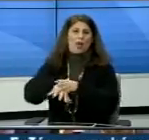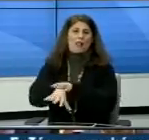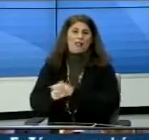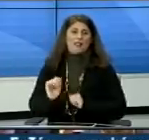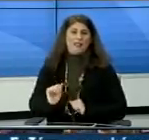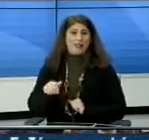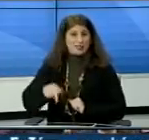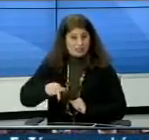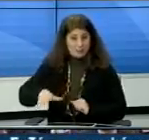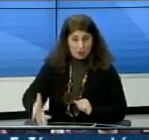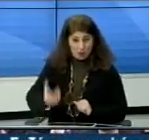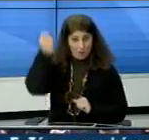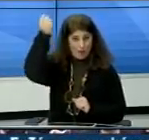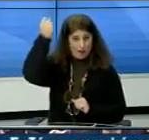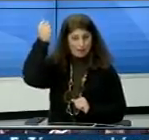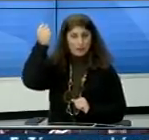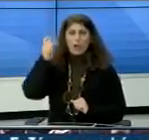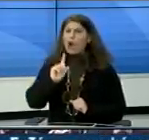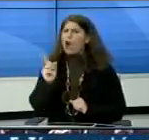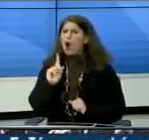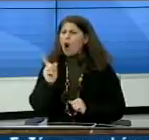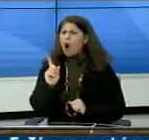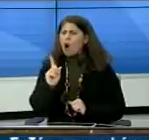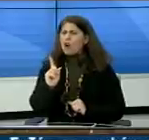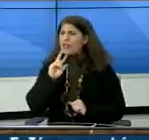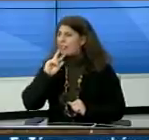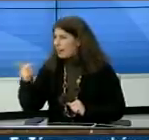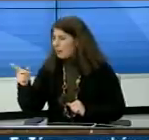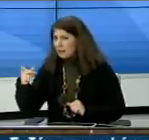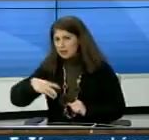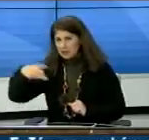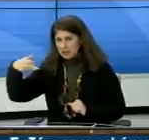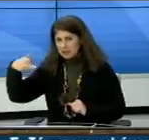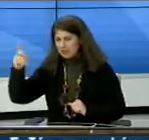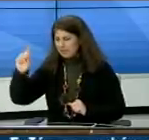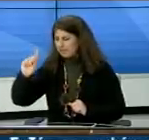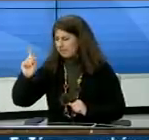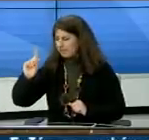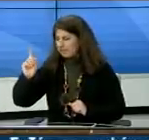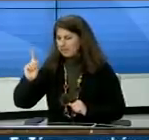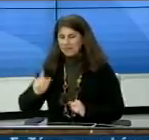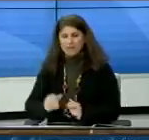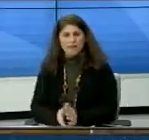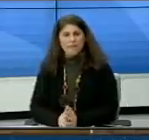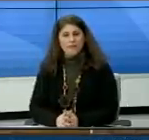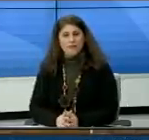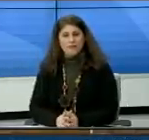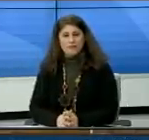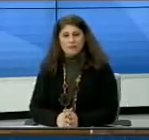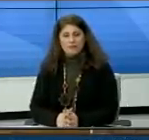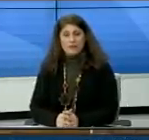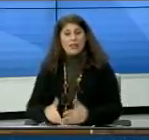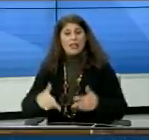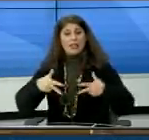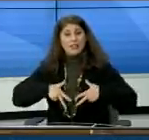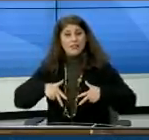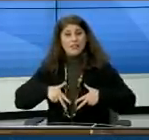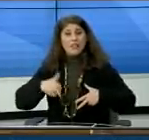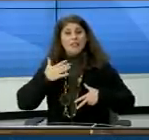Και το σηκώνει σήμερα όχι για να απαντήσει στο ΣΥΡΙΖΑ, αλλά για να μιλήσει